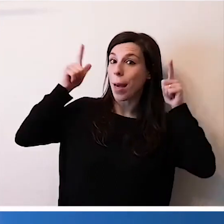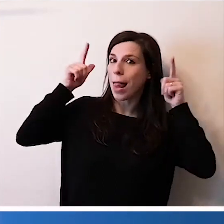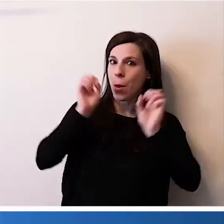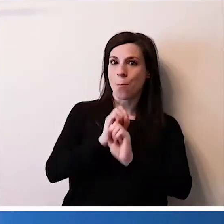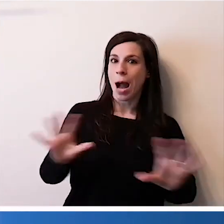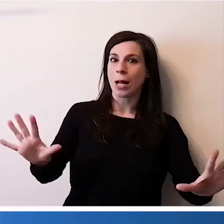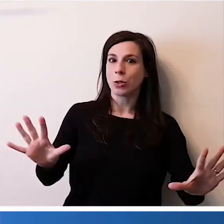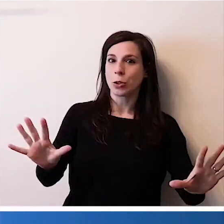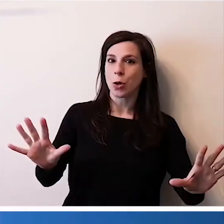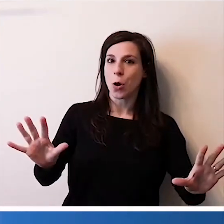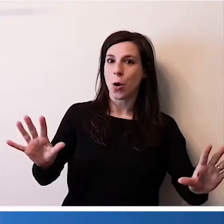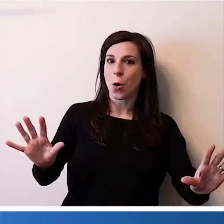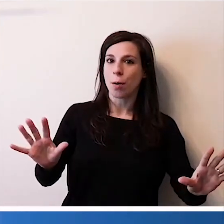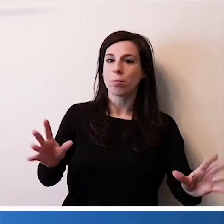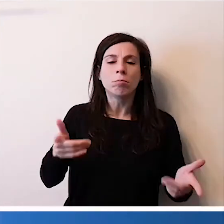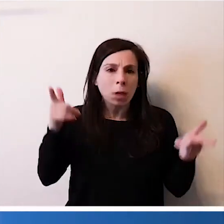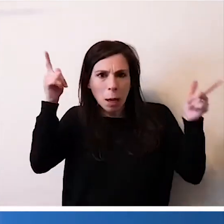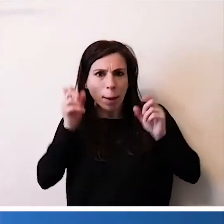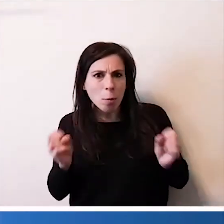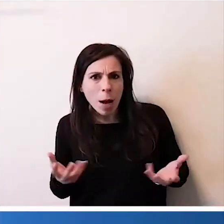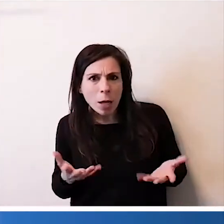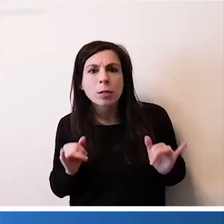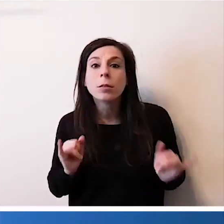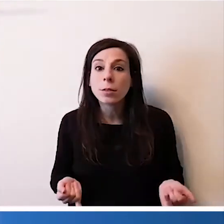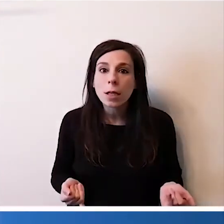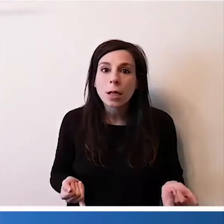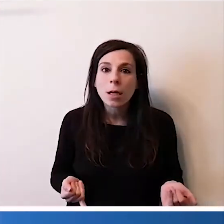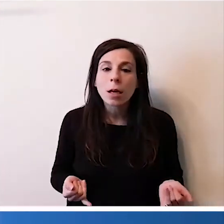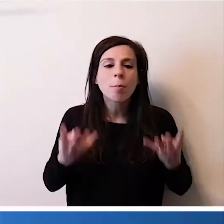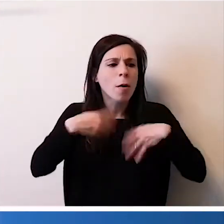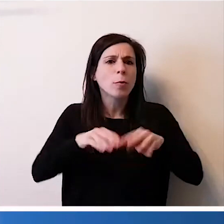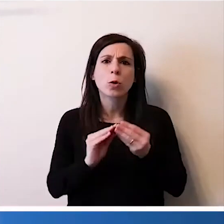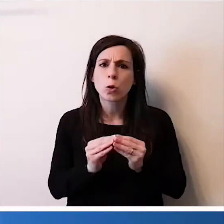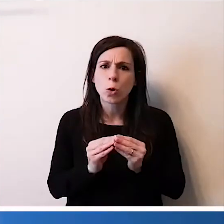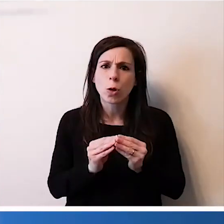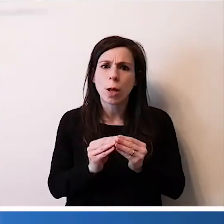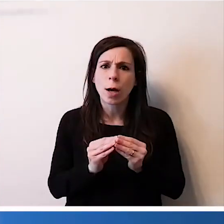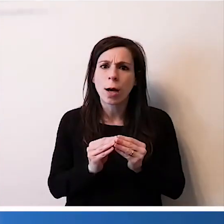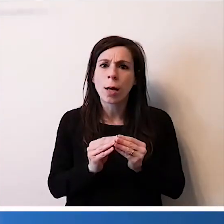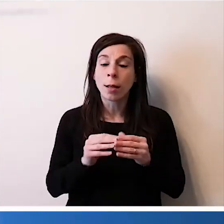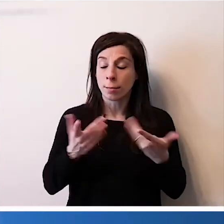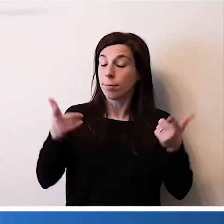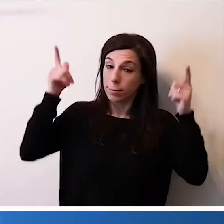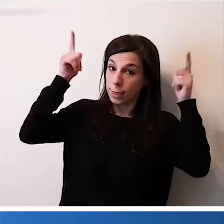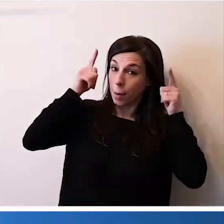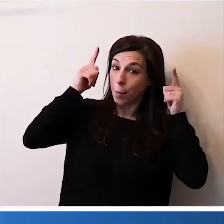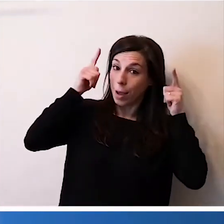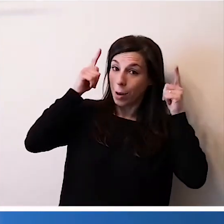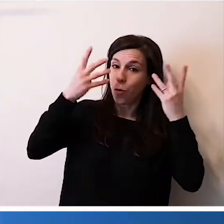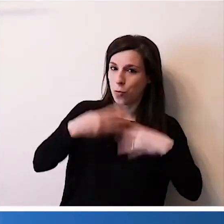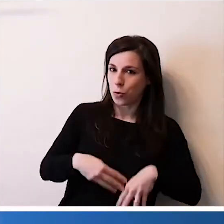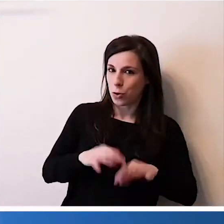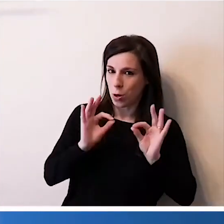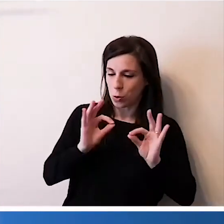magico. Un cappello magico? Sì, ma come funziona? Il cappello magico funziona